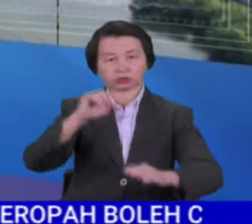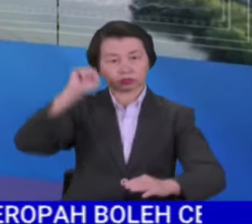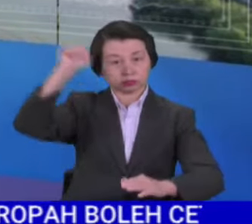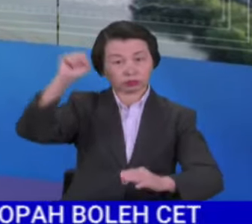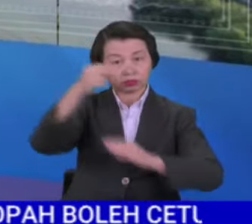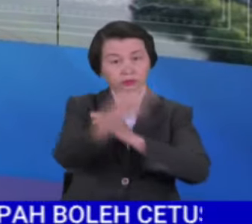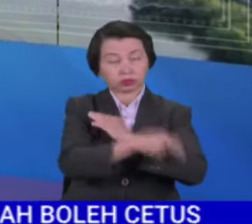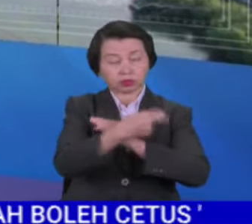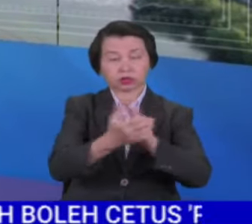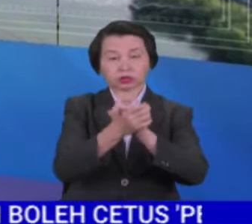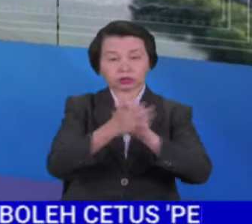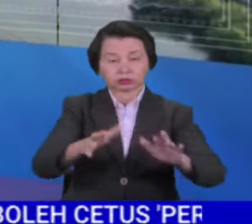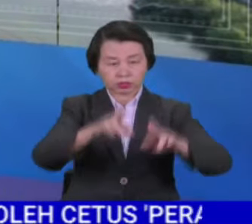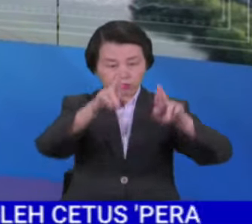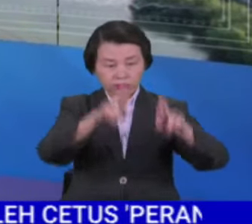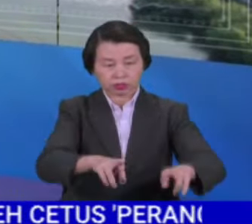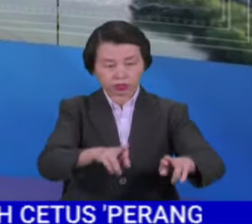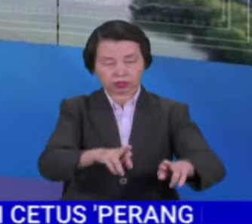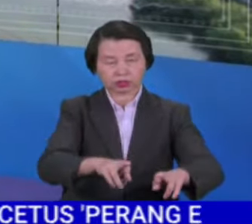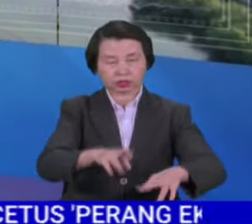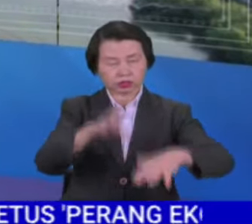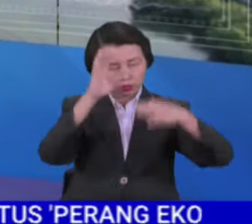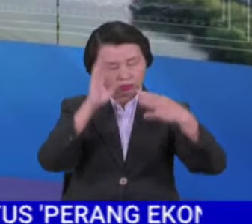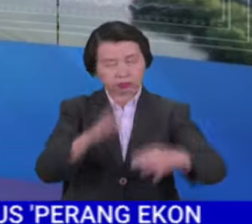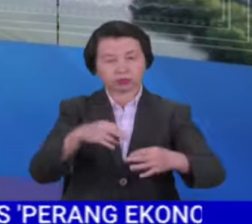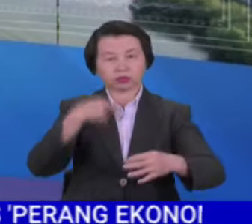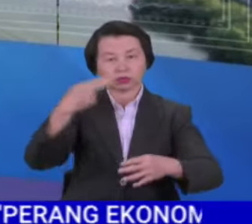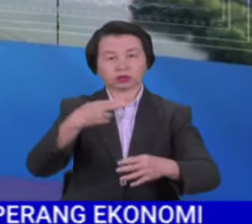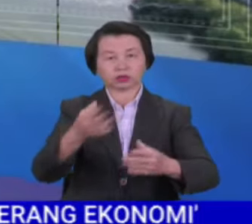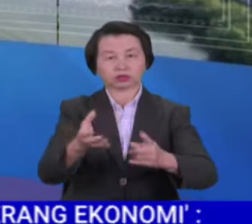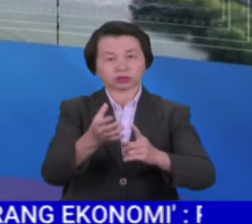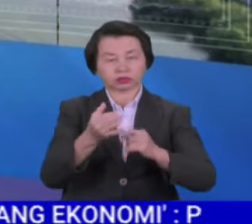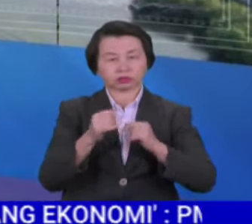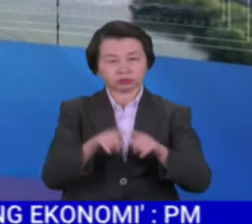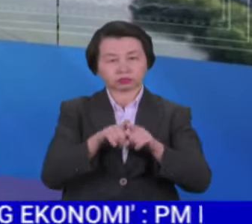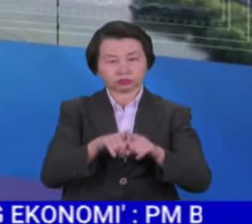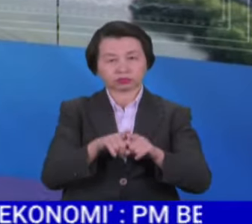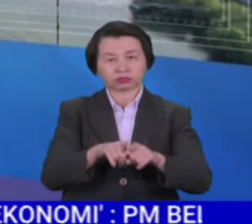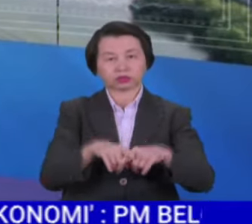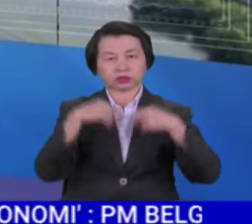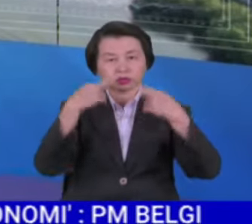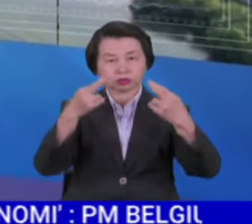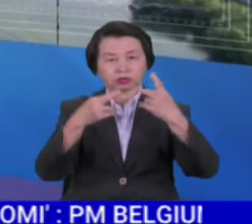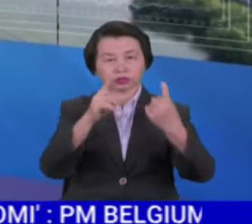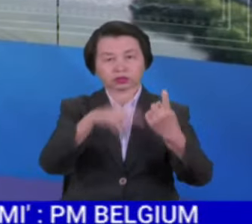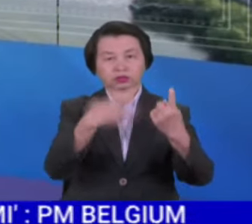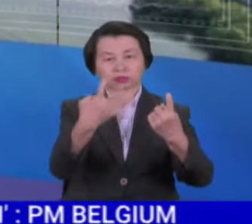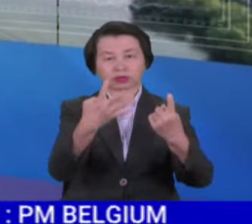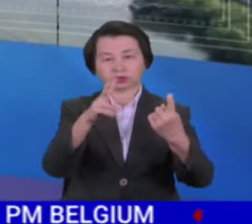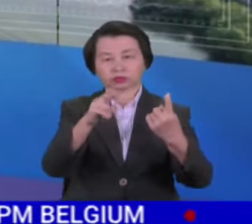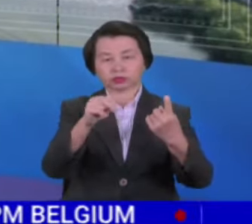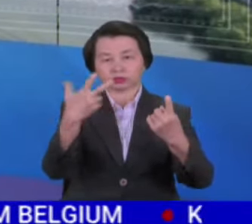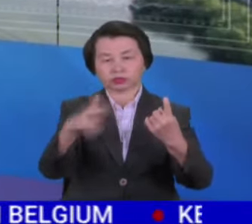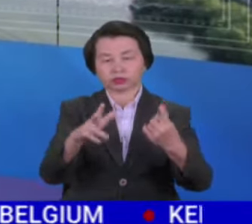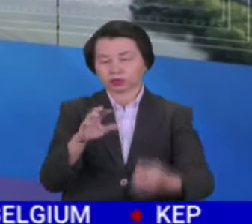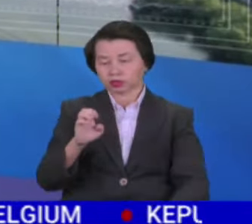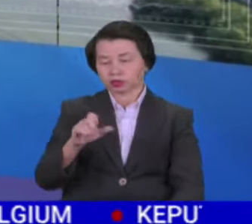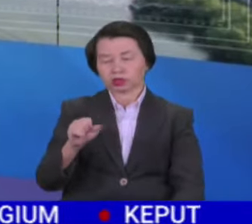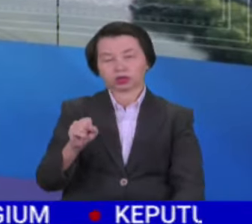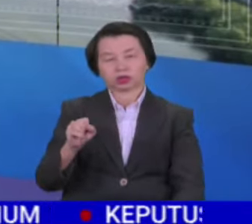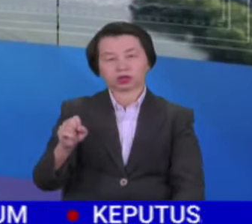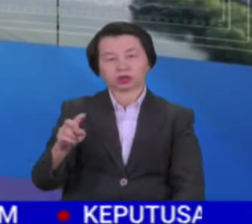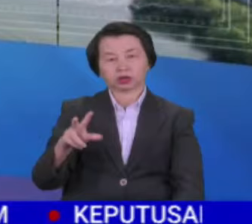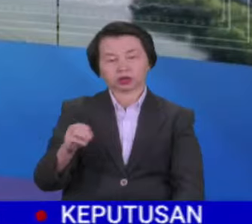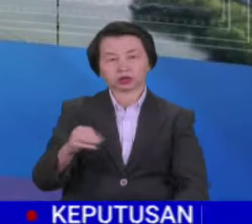kedaulatan negara dan keselamatan rakyat kata putus bersejarah dicapai dan secara resmi ya 1 APR 2013 S.Kom